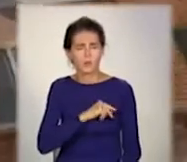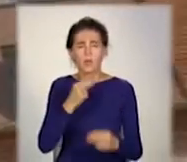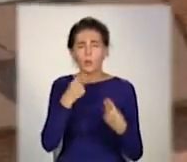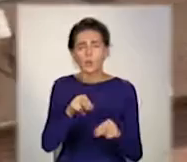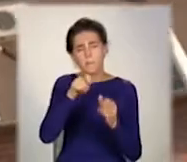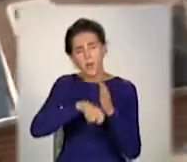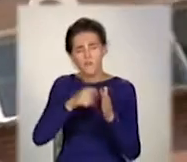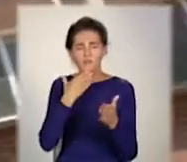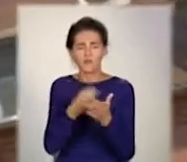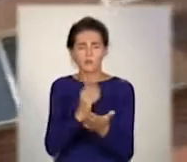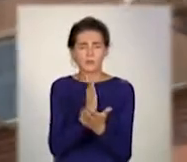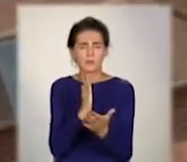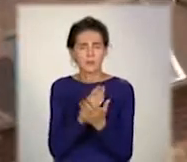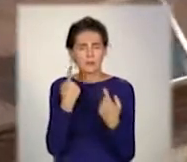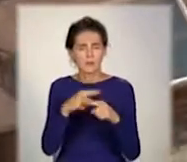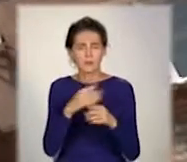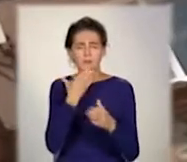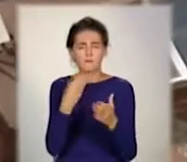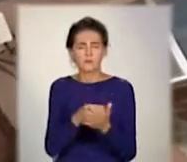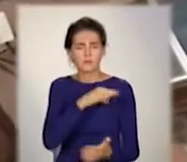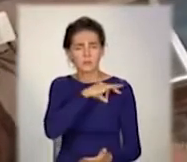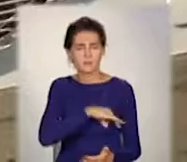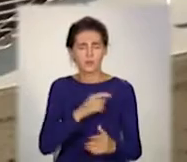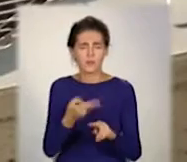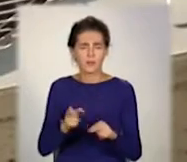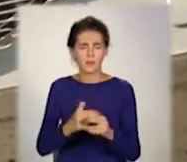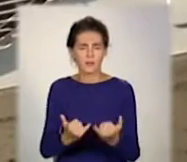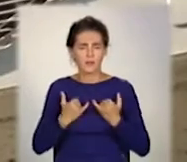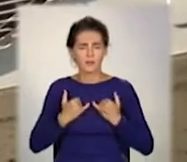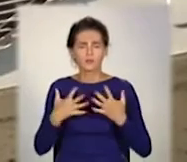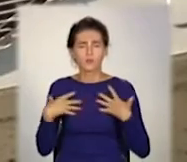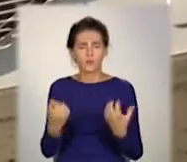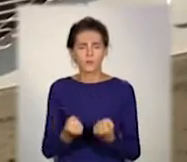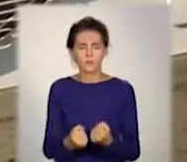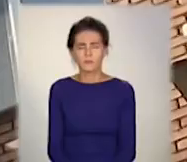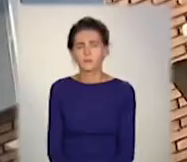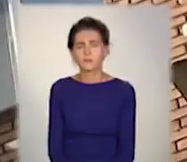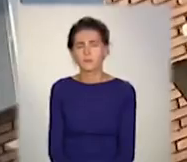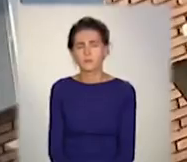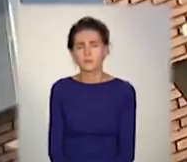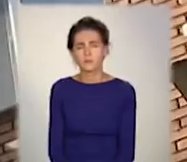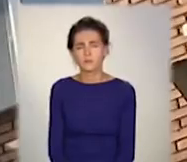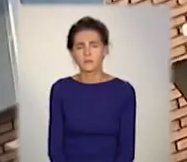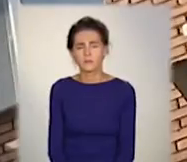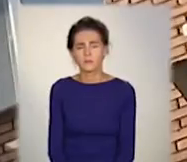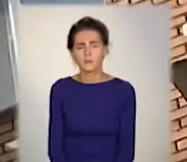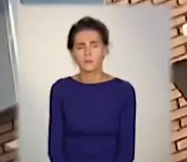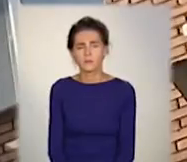якому стані техніка, якою користуєтесь. Це для власного здоров'я. Олена Успенська, Володимир Краснов, телеканал «Донбас».